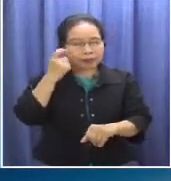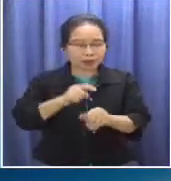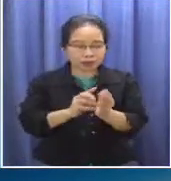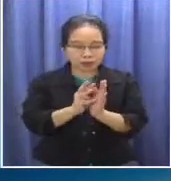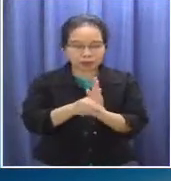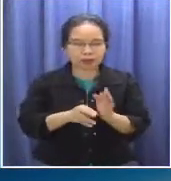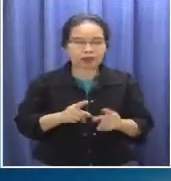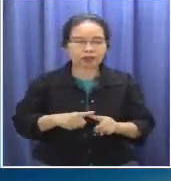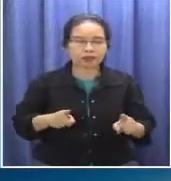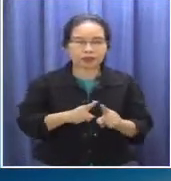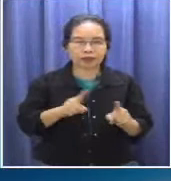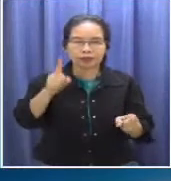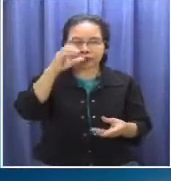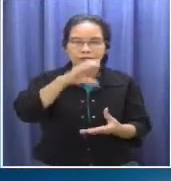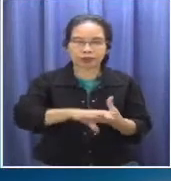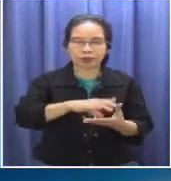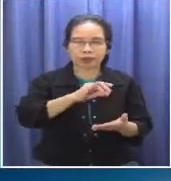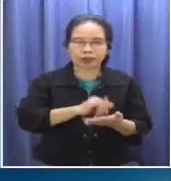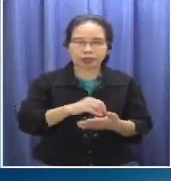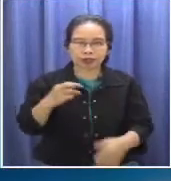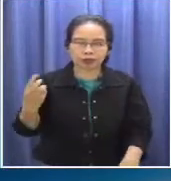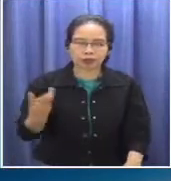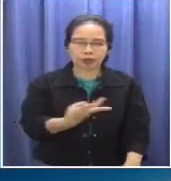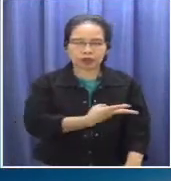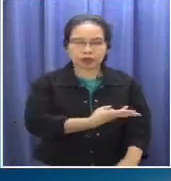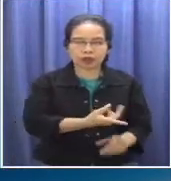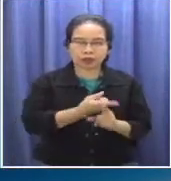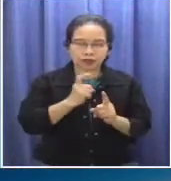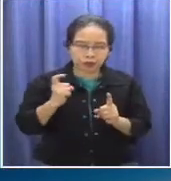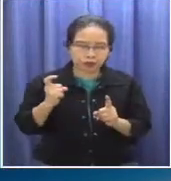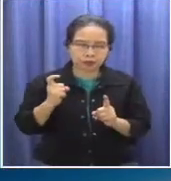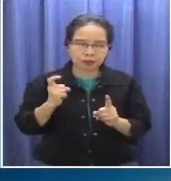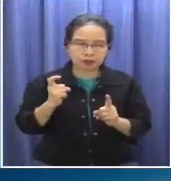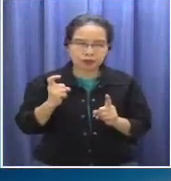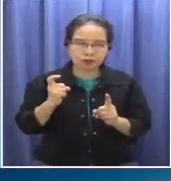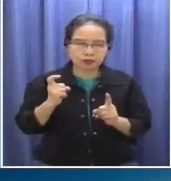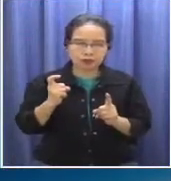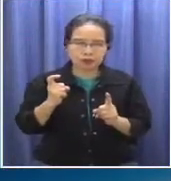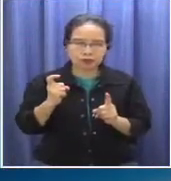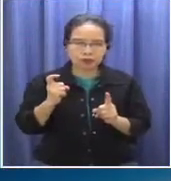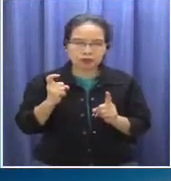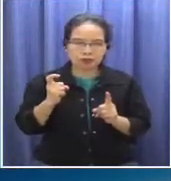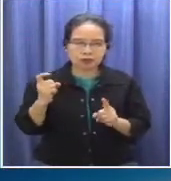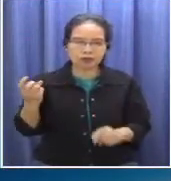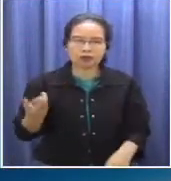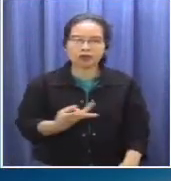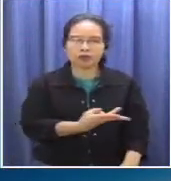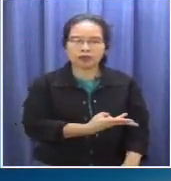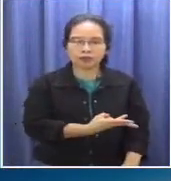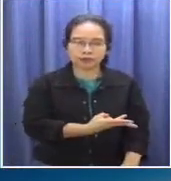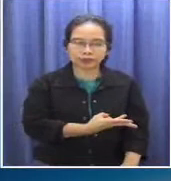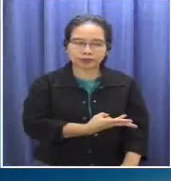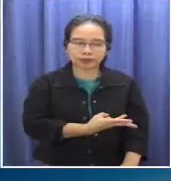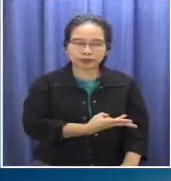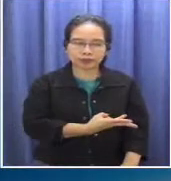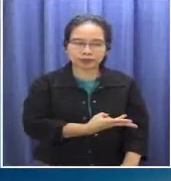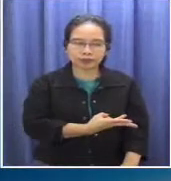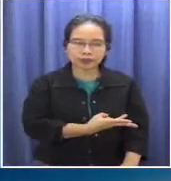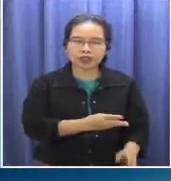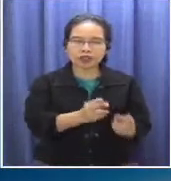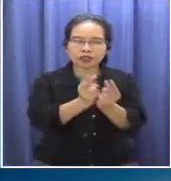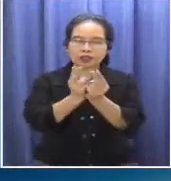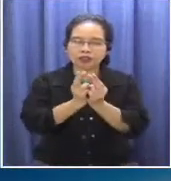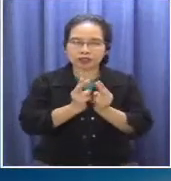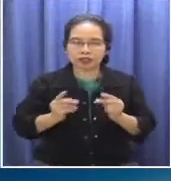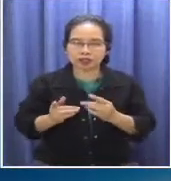iba-iba man ang pananampalatayang aming pinanggalingan, kami po ay nagkaisang